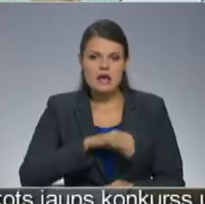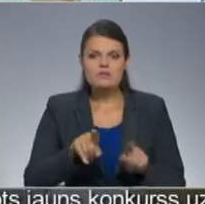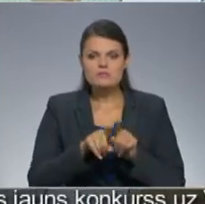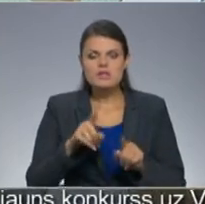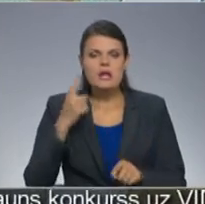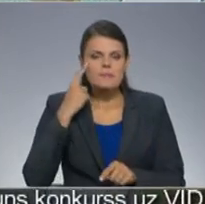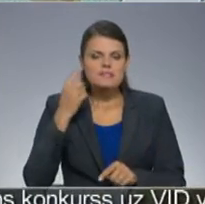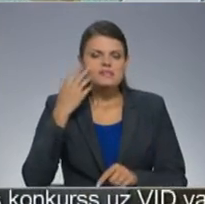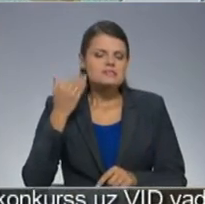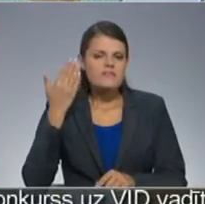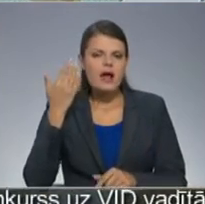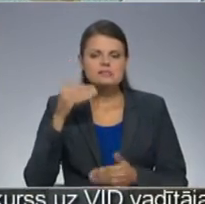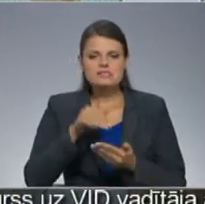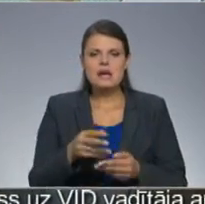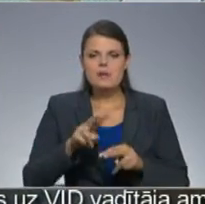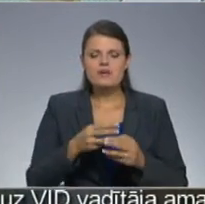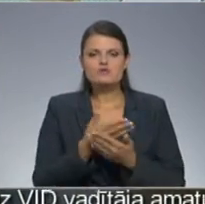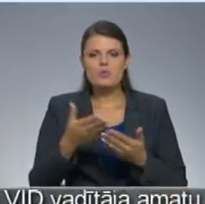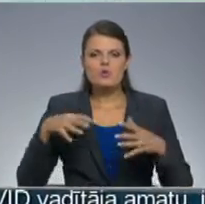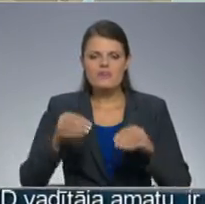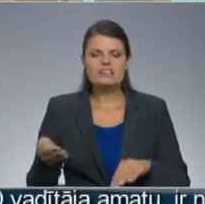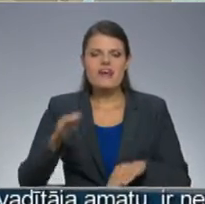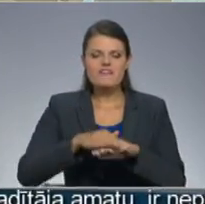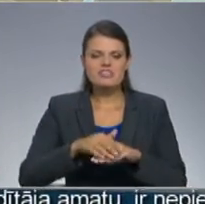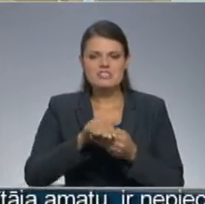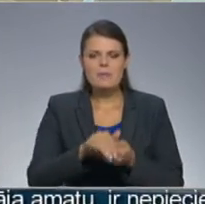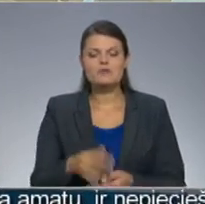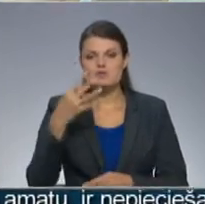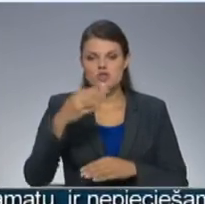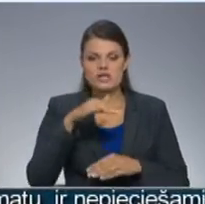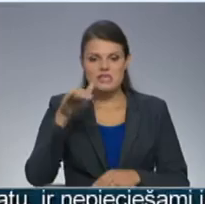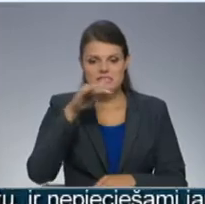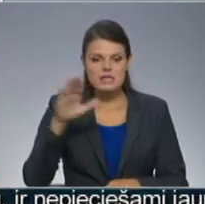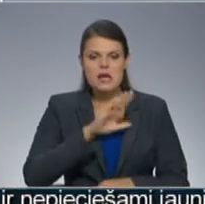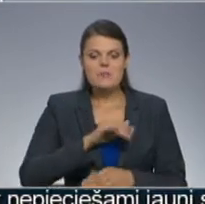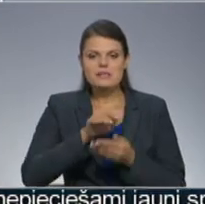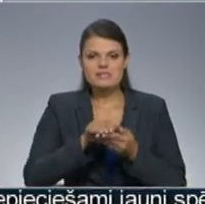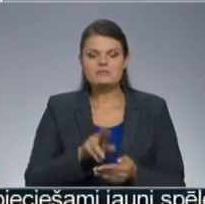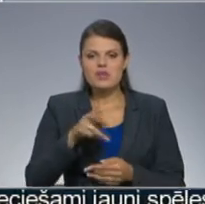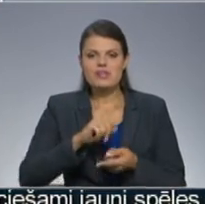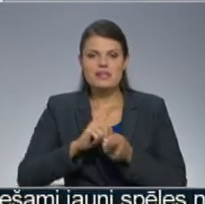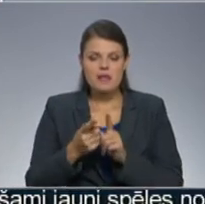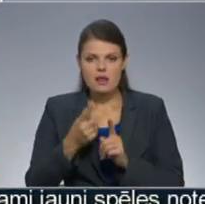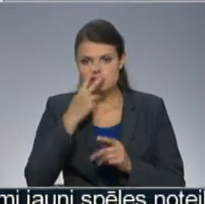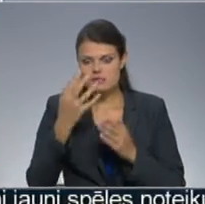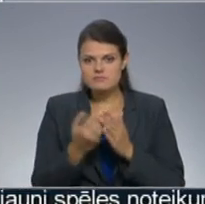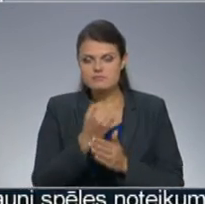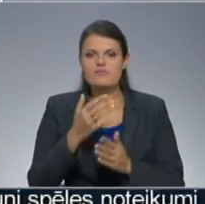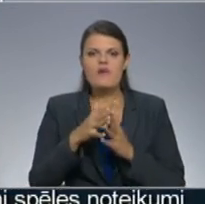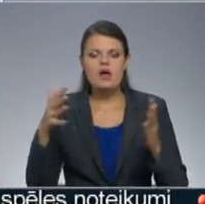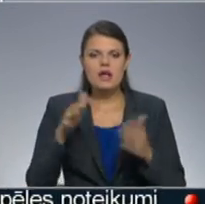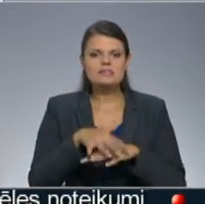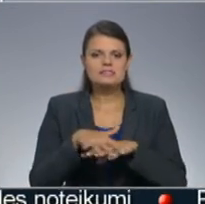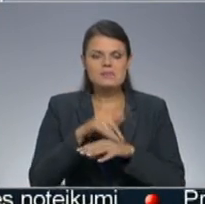arī senās kapavietas, kurām veikti virsabedījumi pat 4 kārtās. Turklāt pēc kapsēta digitalizācijas atklāti vairāku sabiedrībā